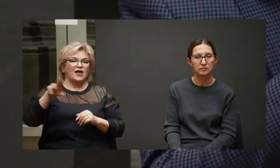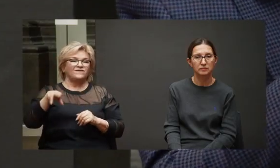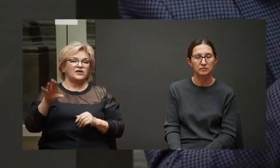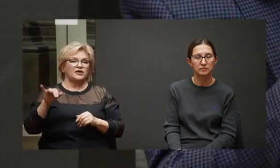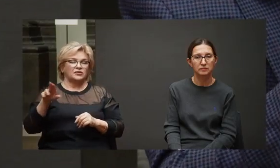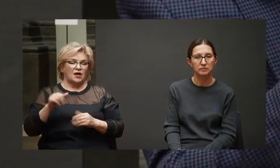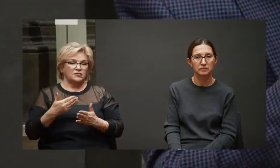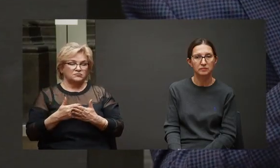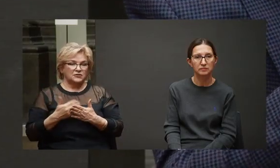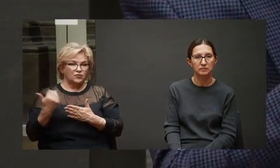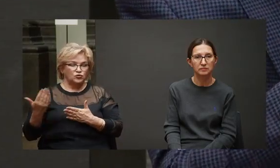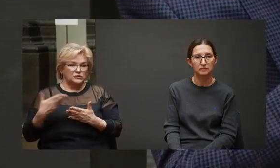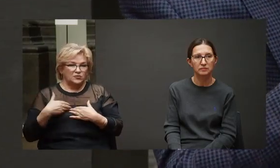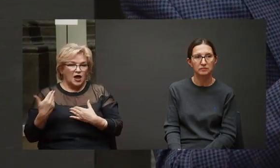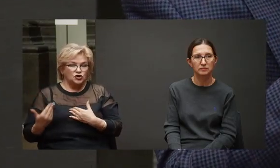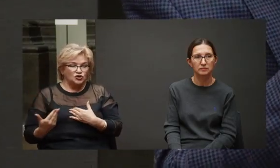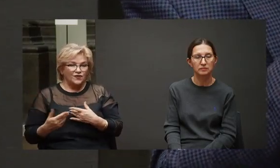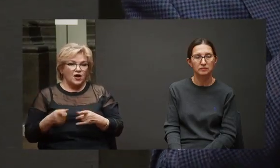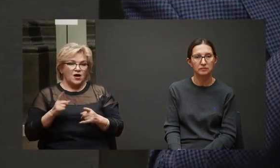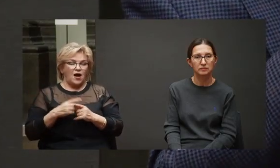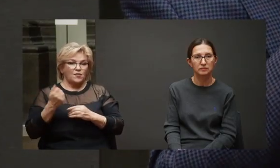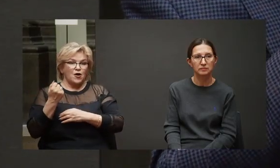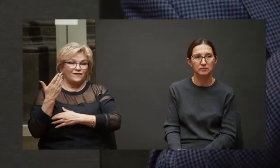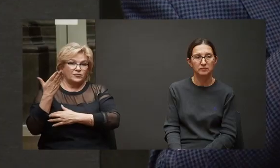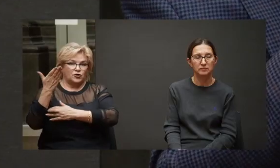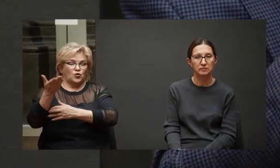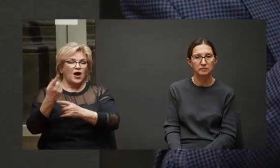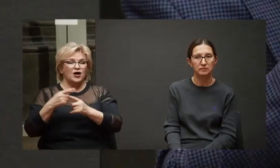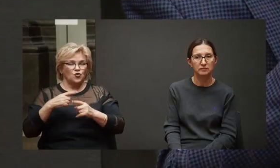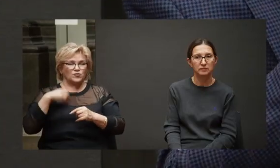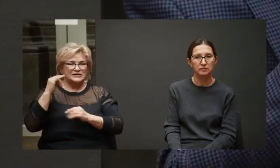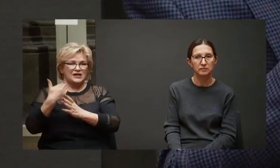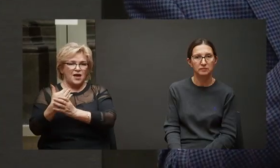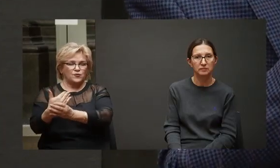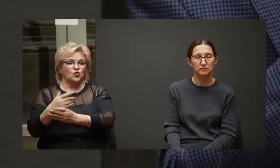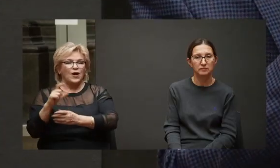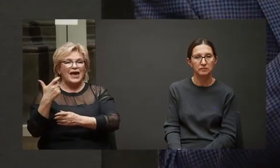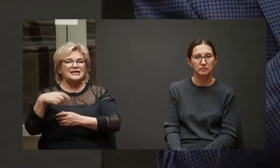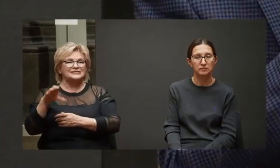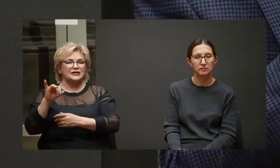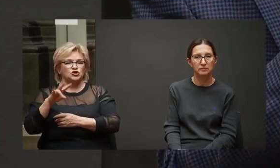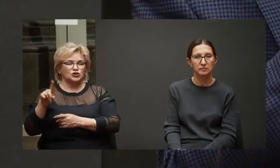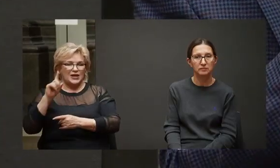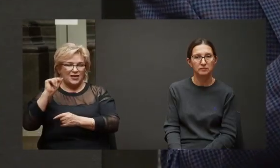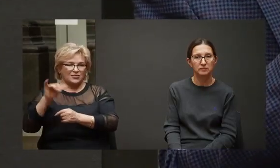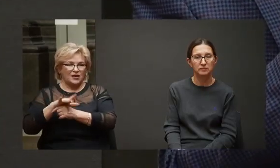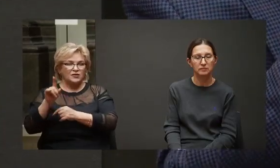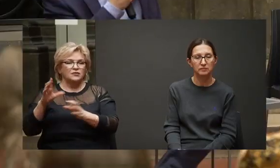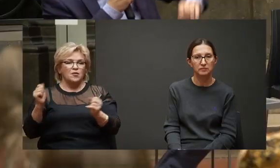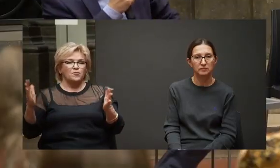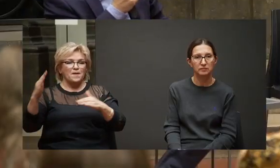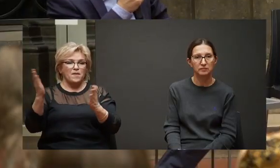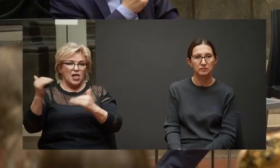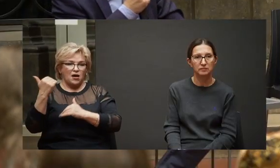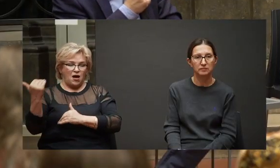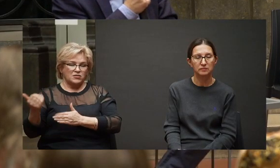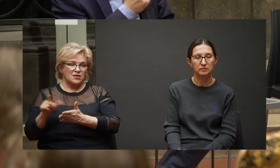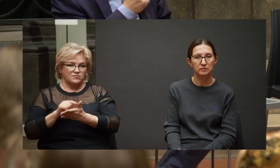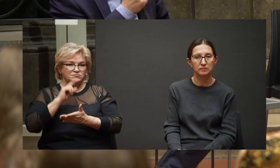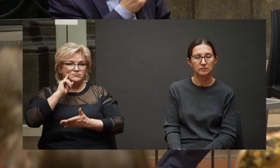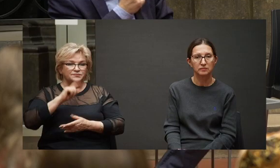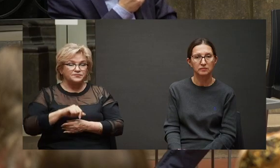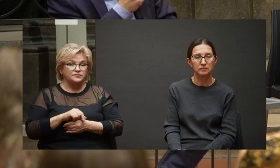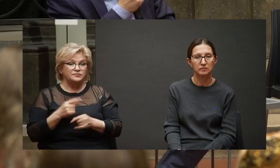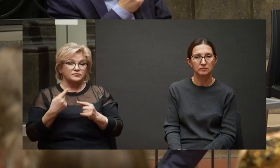Андрея Далькастания, вот так выброшенная рука. Мы, в общем, эту руку-то знаем, там, по Эйзенштейну, допустим, по плакатам всевозможным.